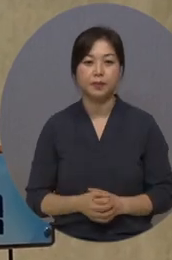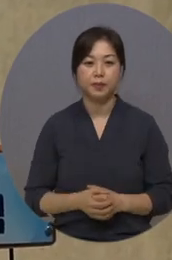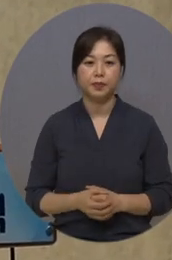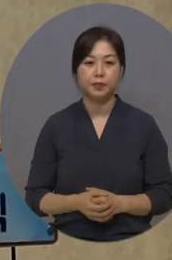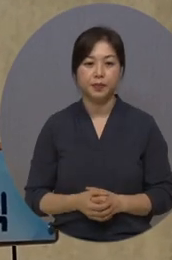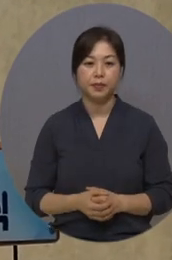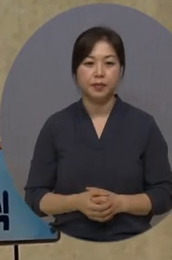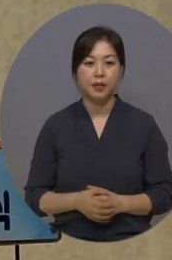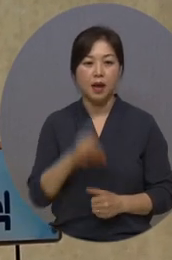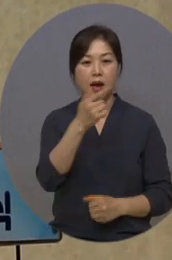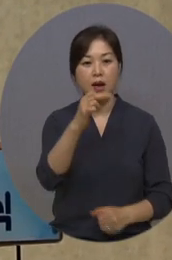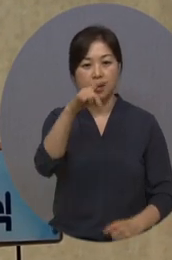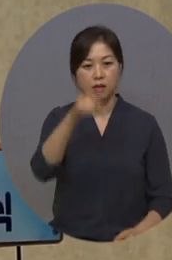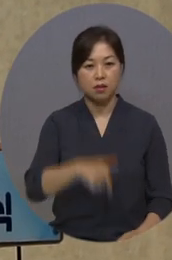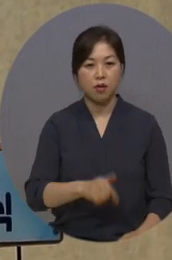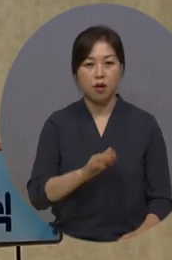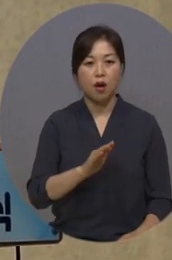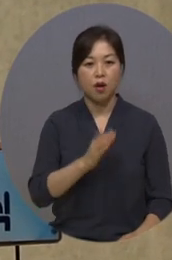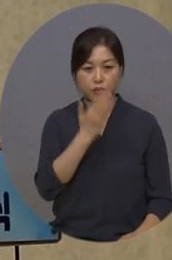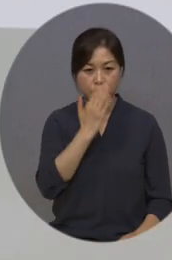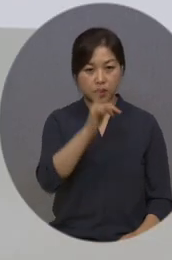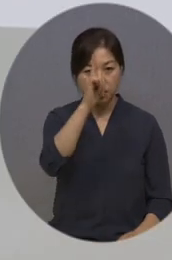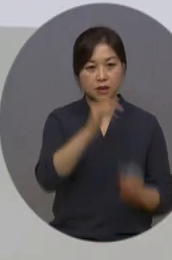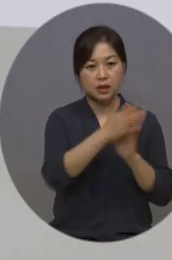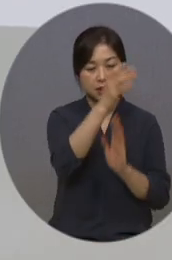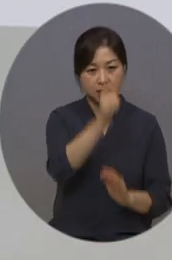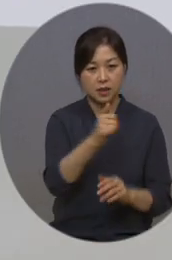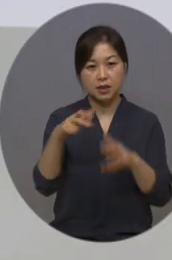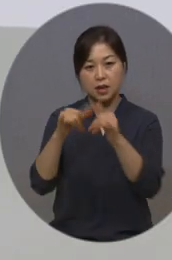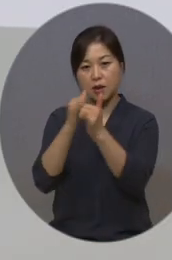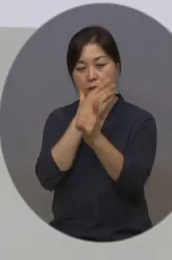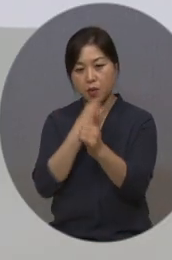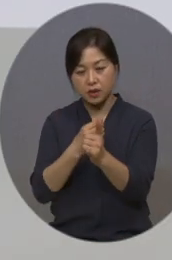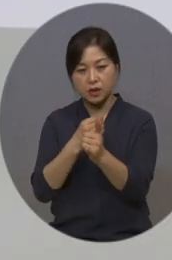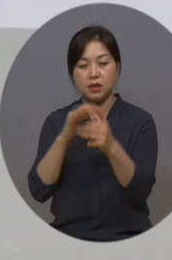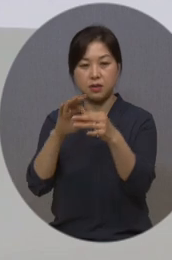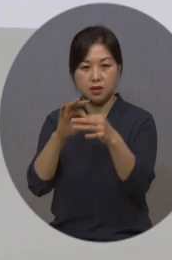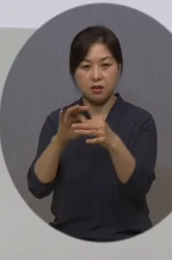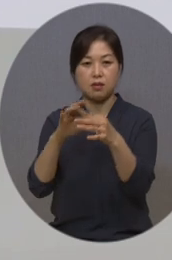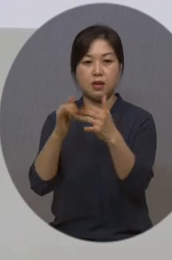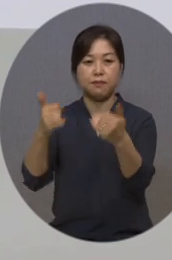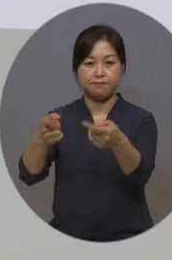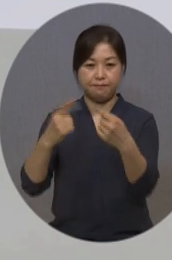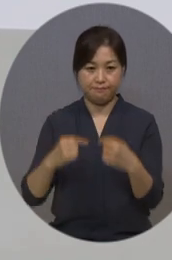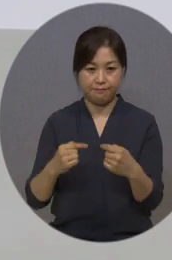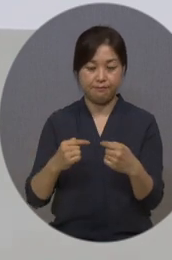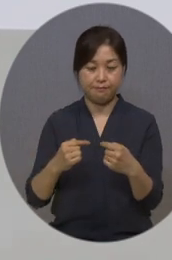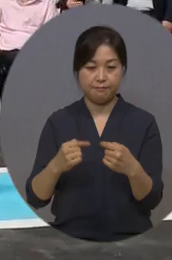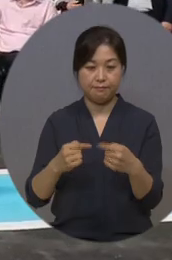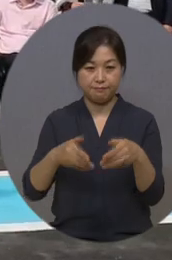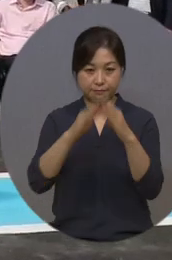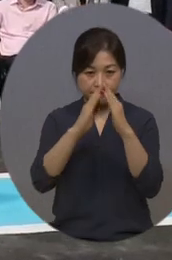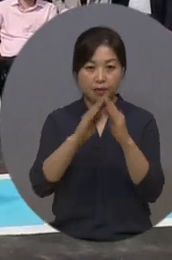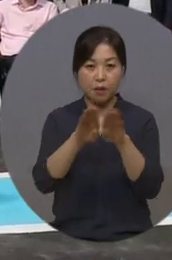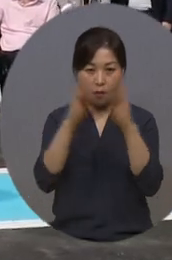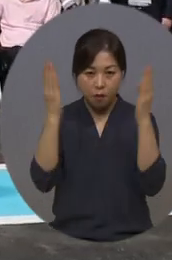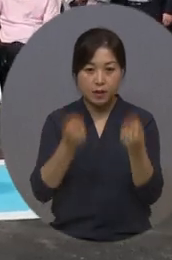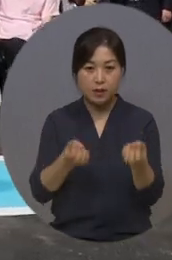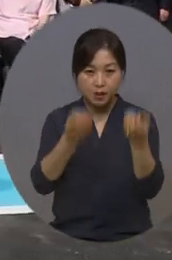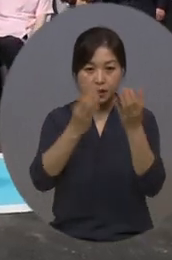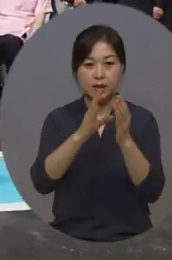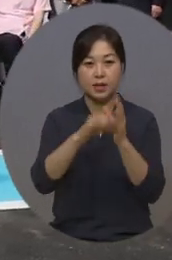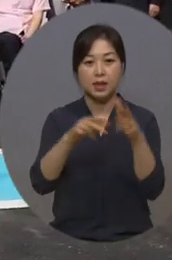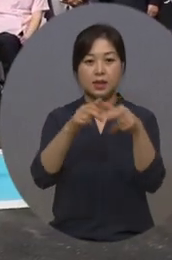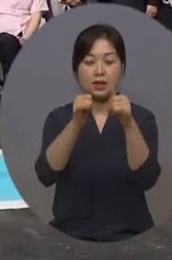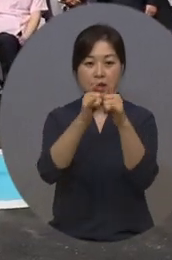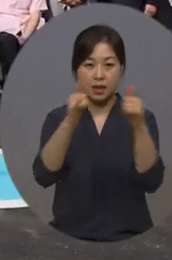허석 순천시장과 장애인 복지단체 관계자들이 참석한 가운데 가진 준공식에서는 장애인